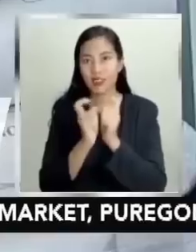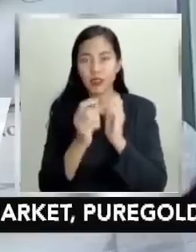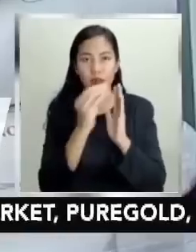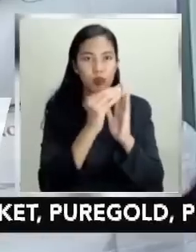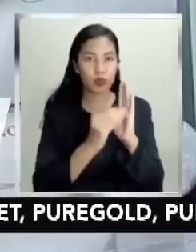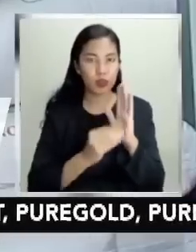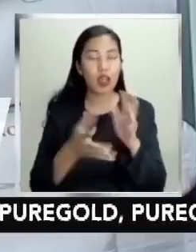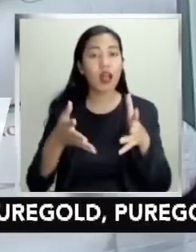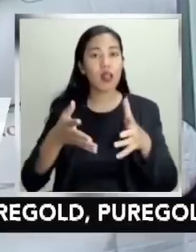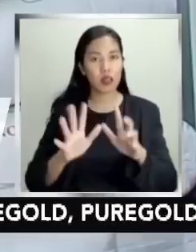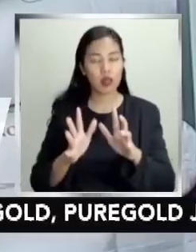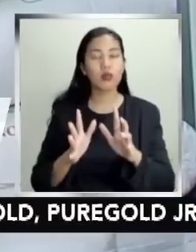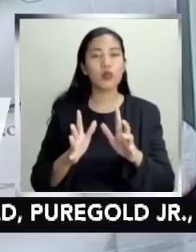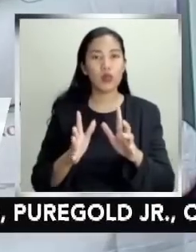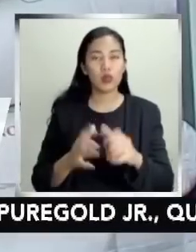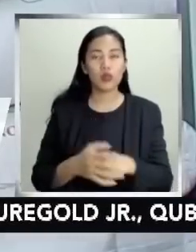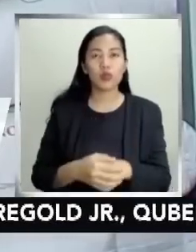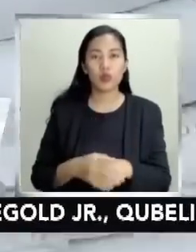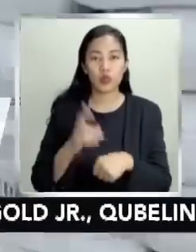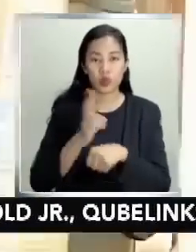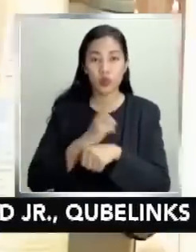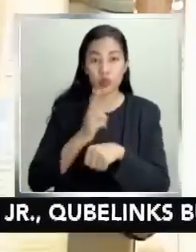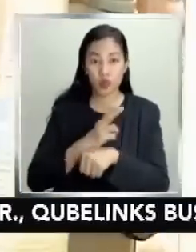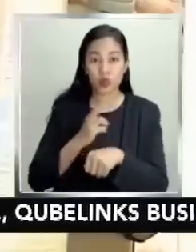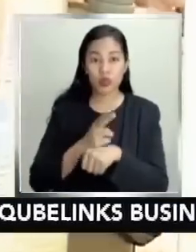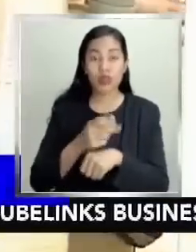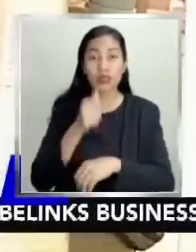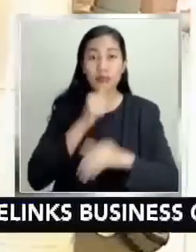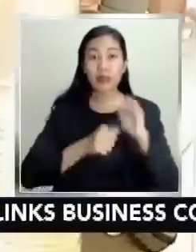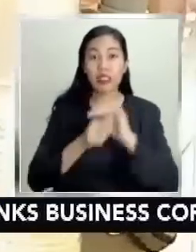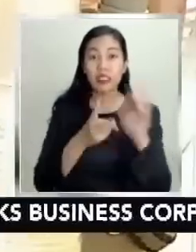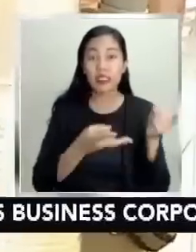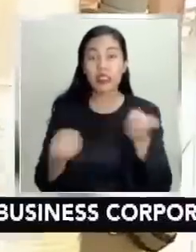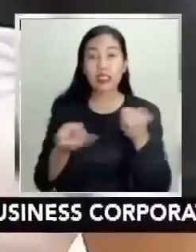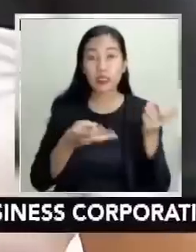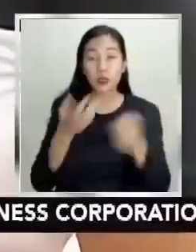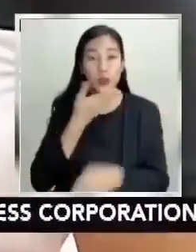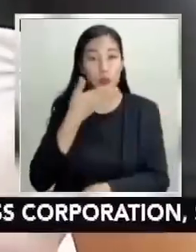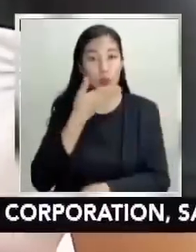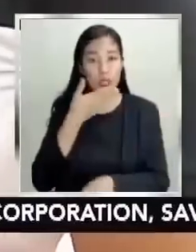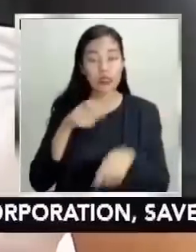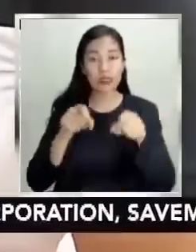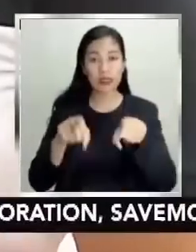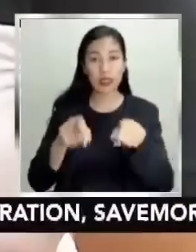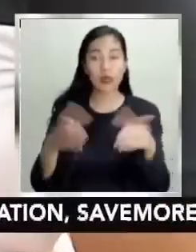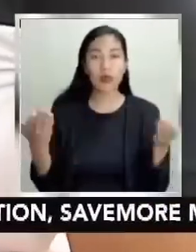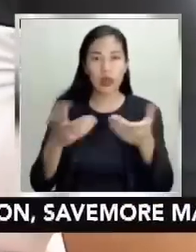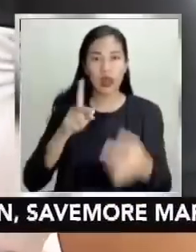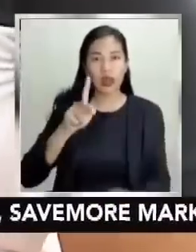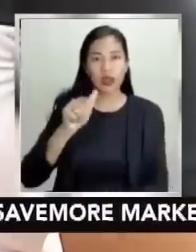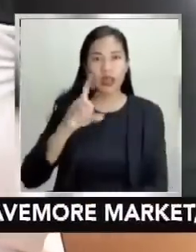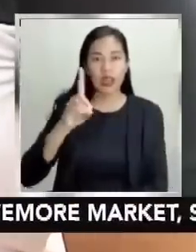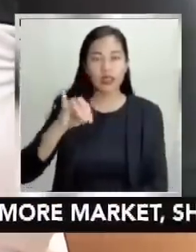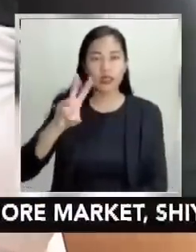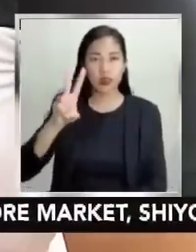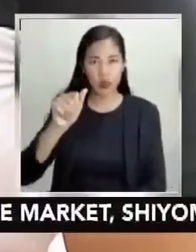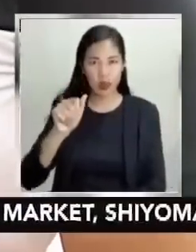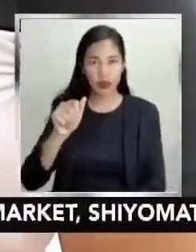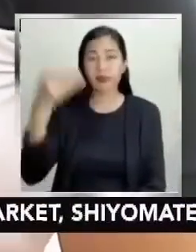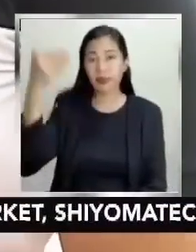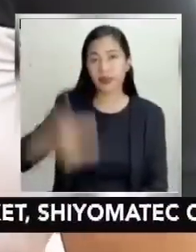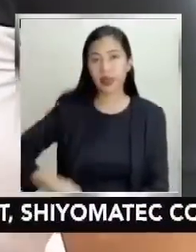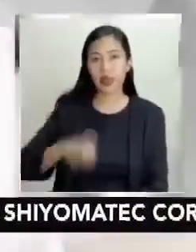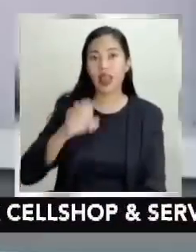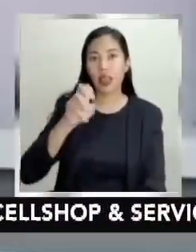smuggled na asukal na ibebenta sa Kadiwa. Para sa GMA Integrated News, Bernadette Reyes, Nakatutok, 24